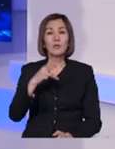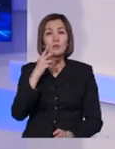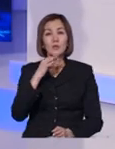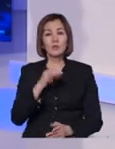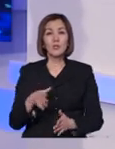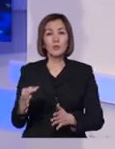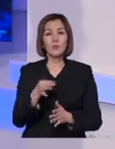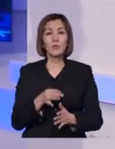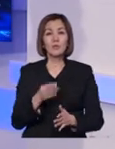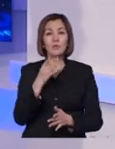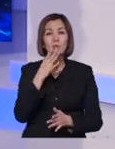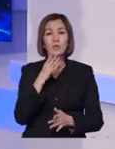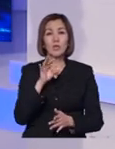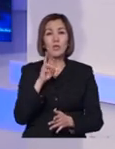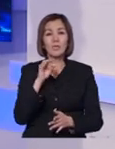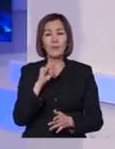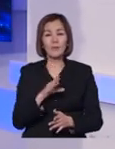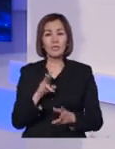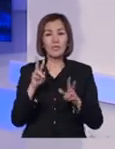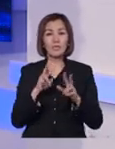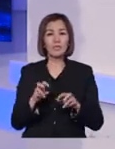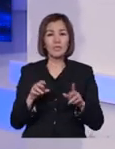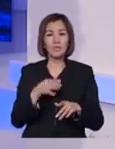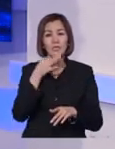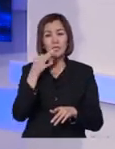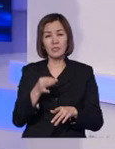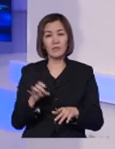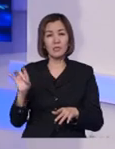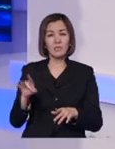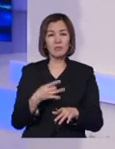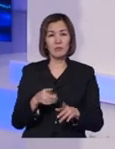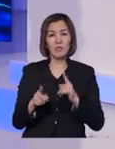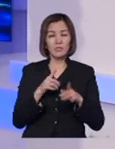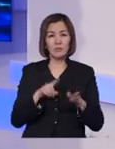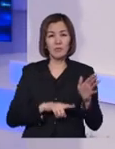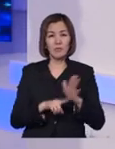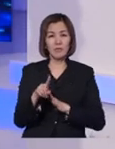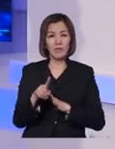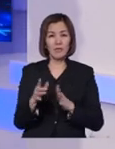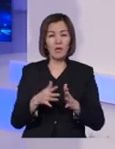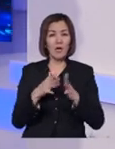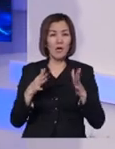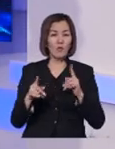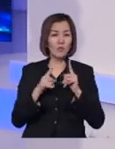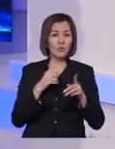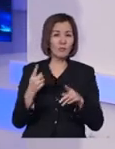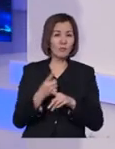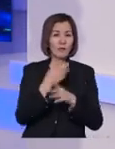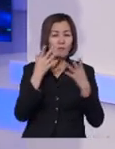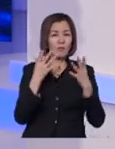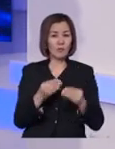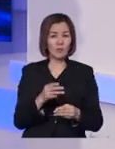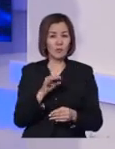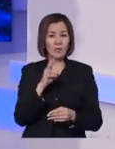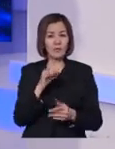Түркістан облысында ұлттық ономастика, ізденіс пен тәжірибе атты республикалық семинар басталды. Ауқымды жиынның алғашқы күнінде